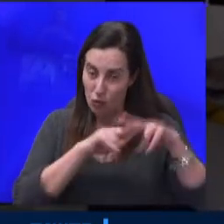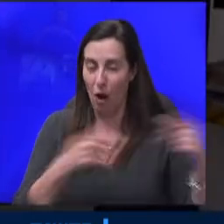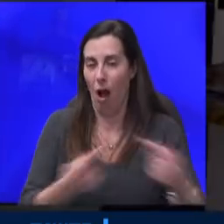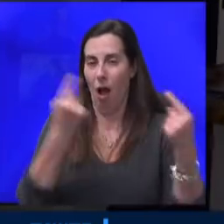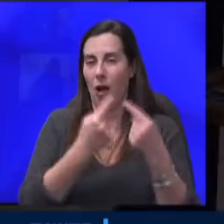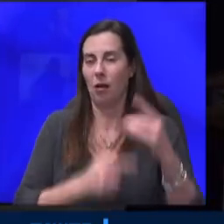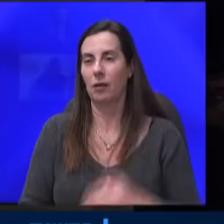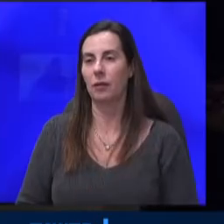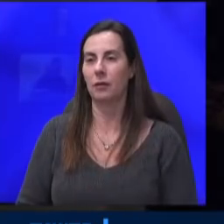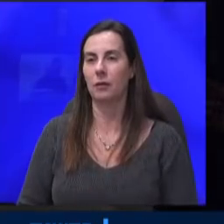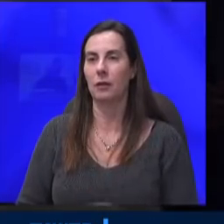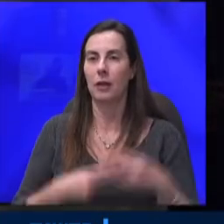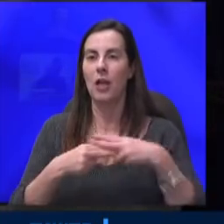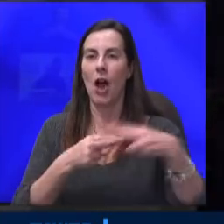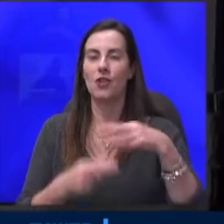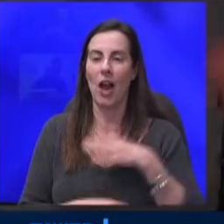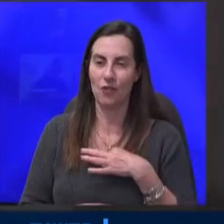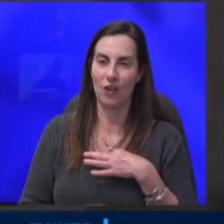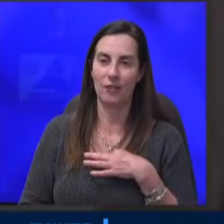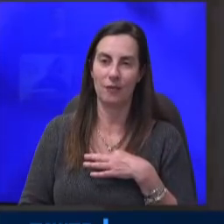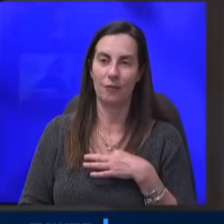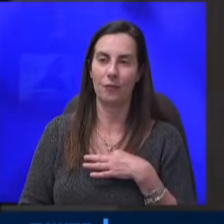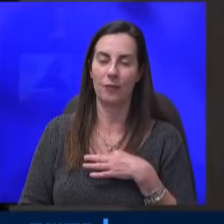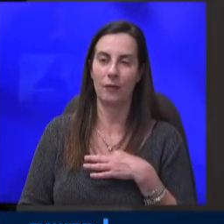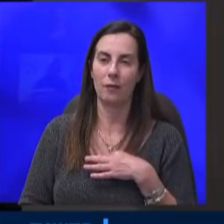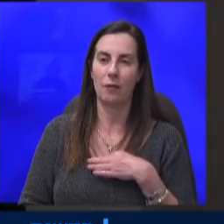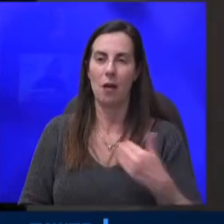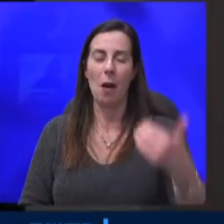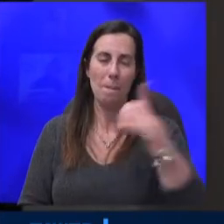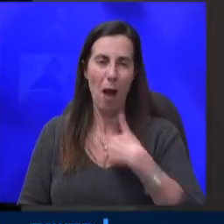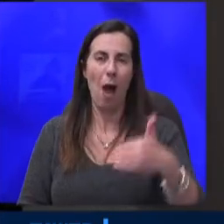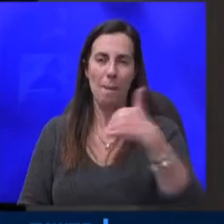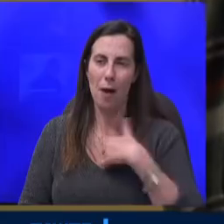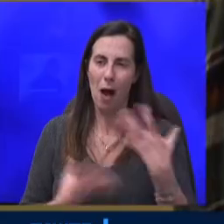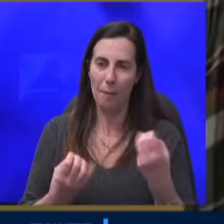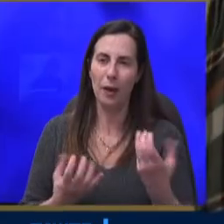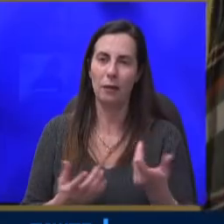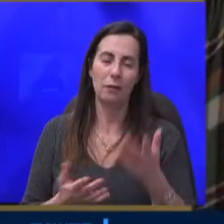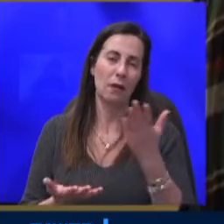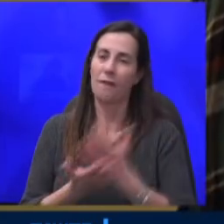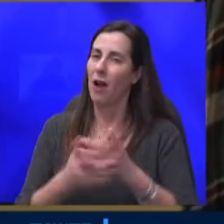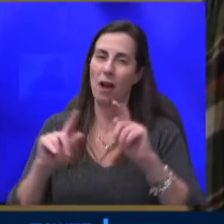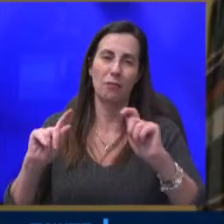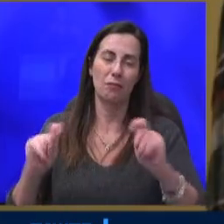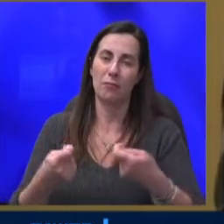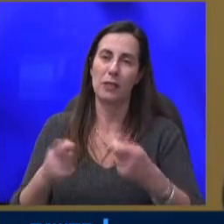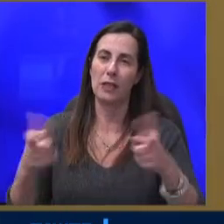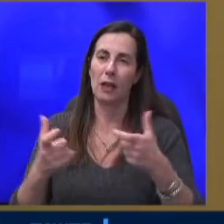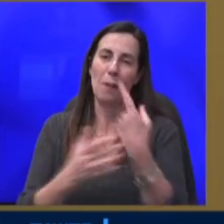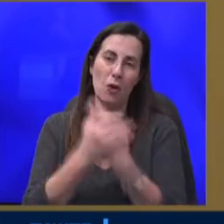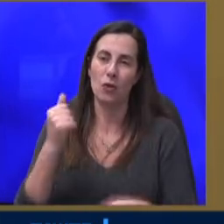השכן שלי, שהיה אצלנו איתי המון המון זמן, לצערי סגר פשט רגל. הוא עזב לפני